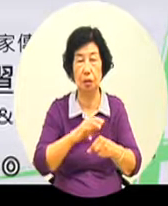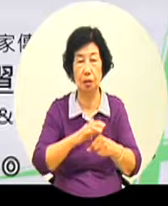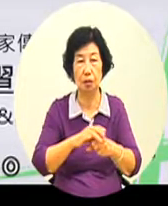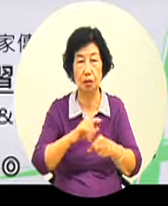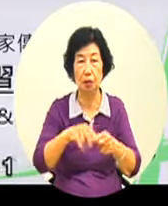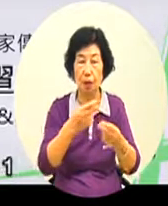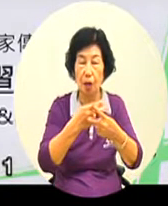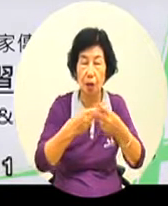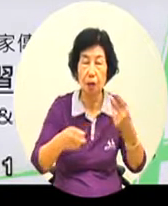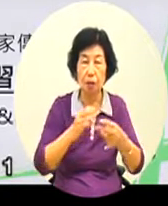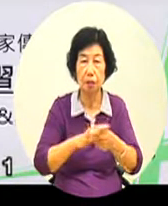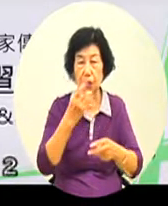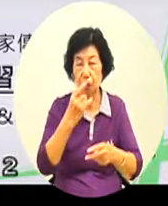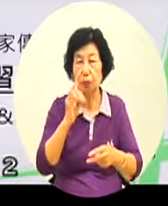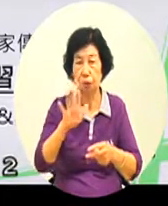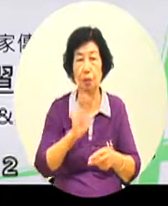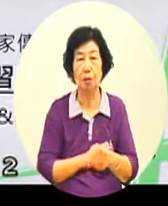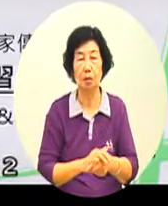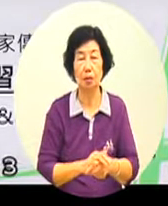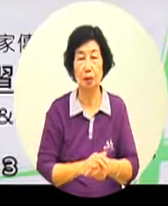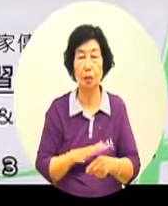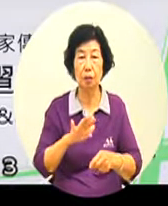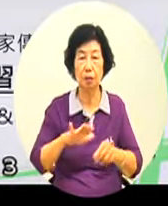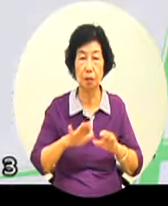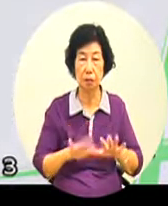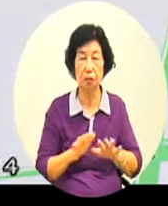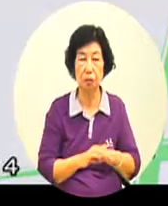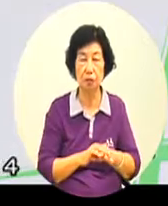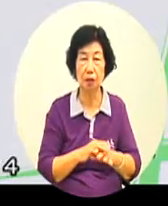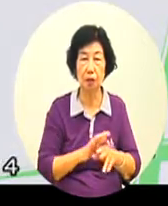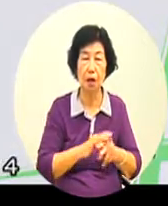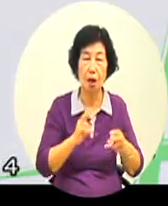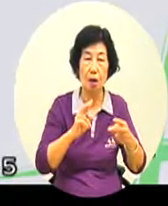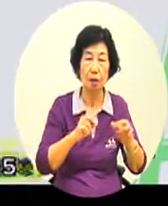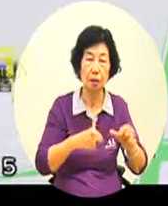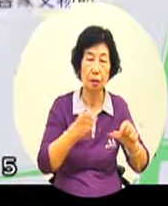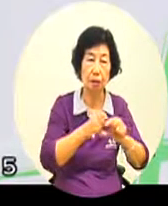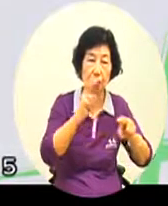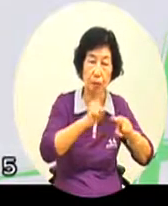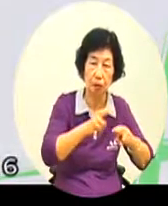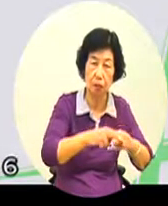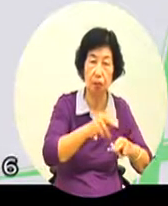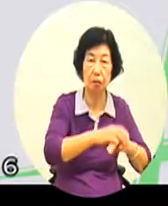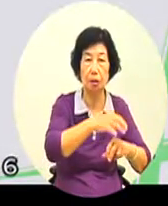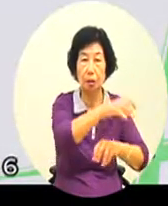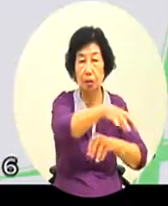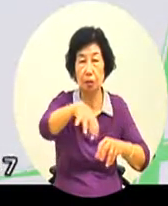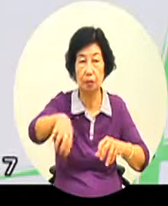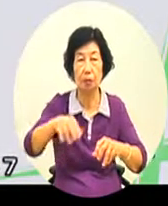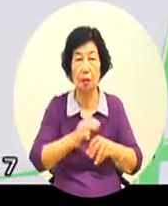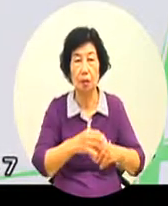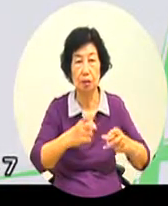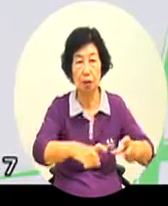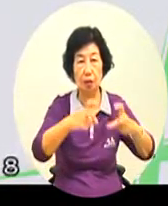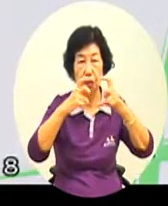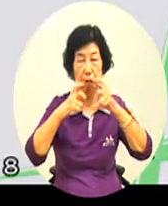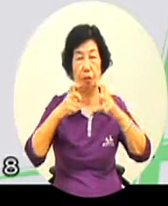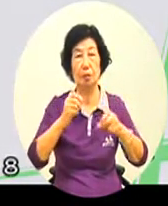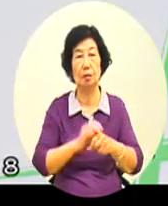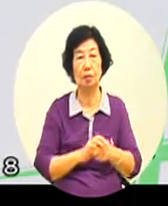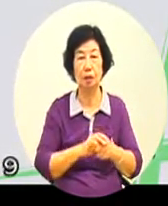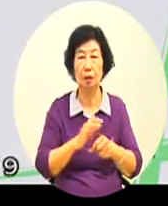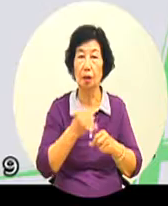外在都会的几个公共场域，我们将客语回到公共场域，营